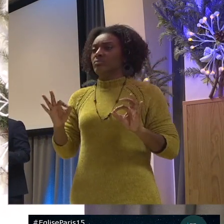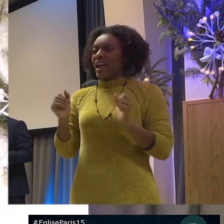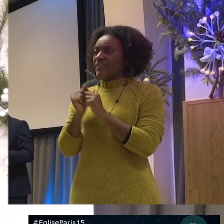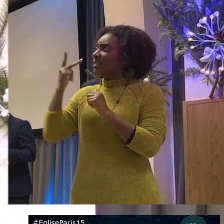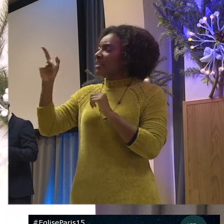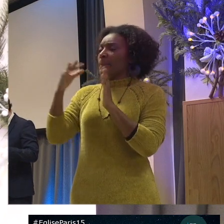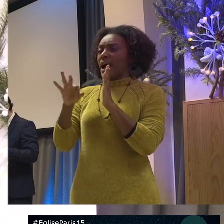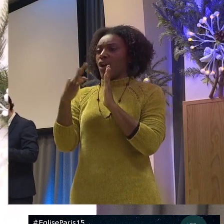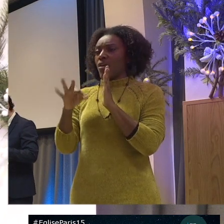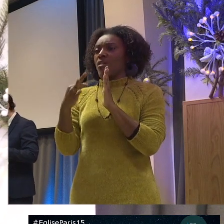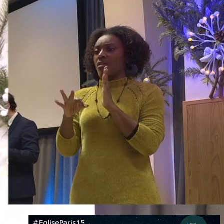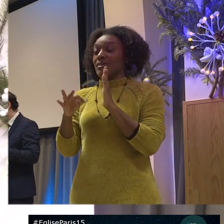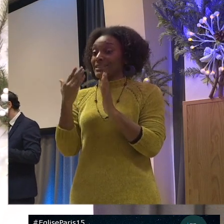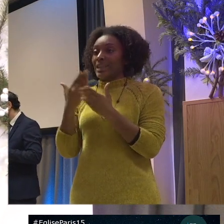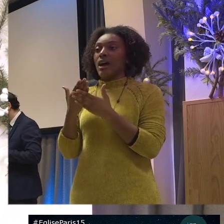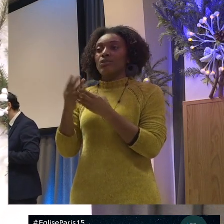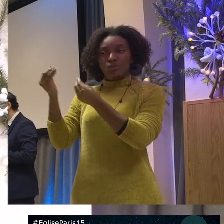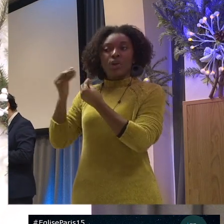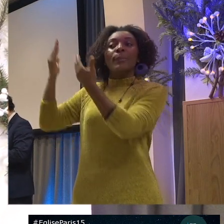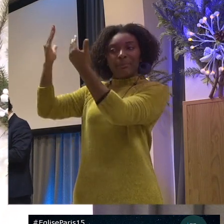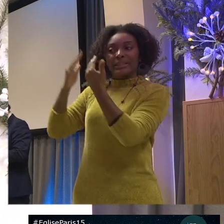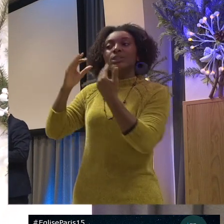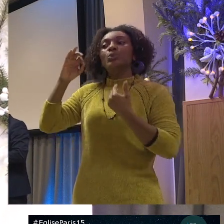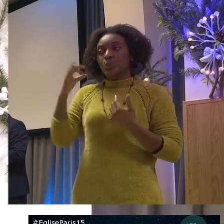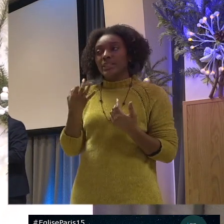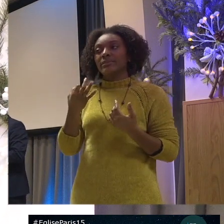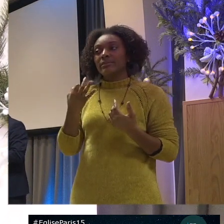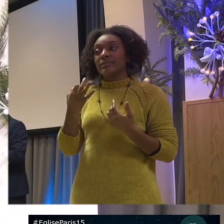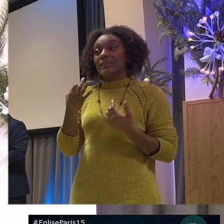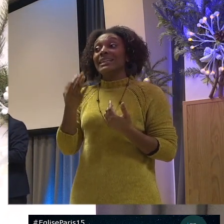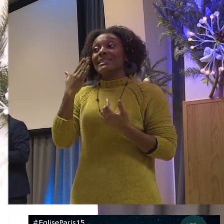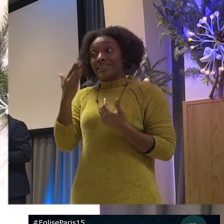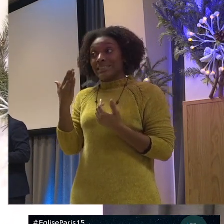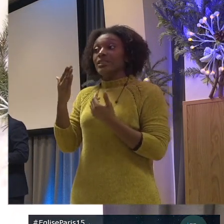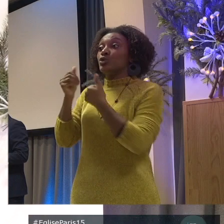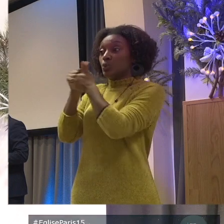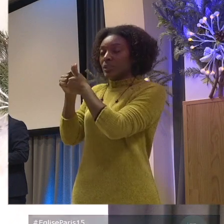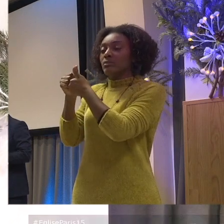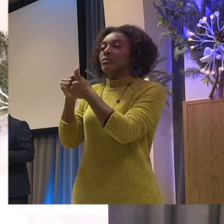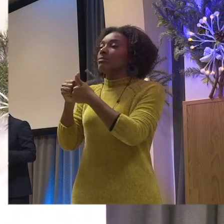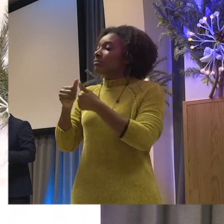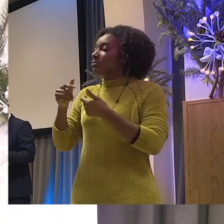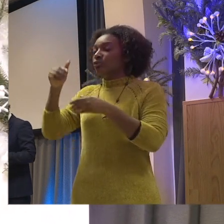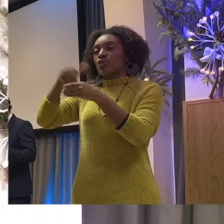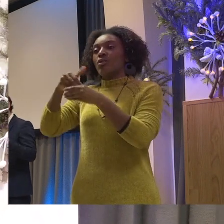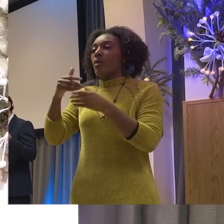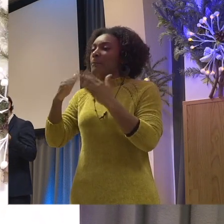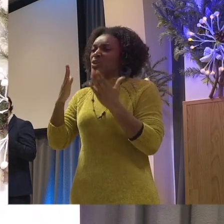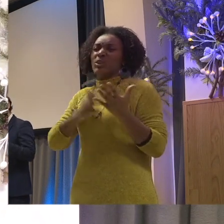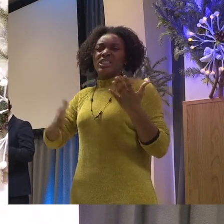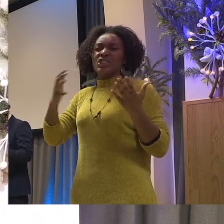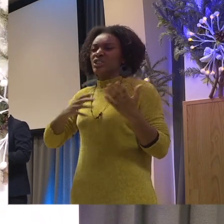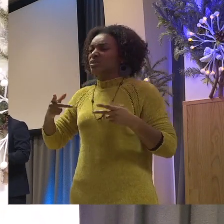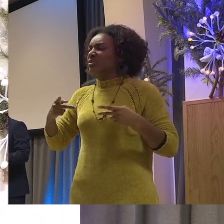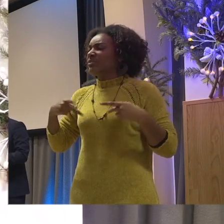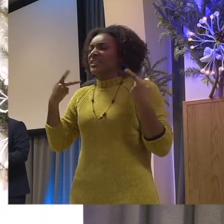c'est à cette condition que nous serons bénis et c'est à cette condition que nous aurons la vie dans nos maisons, Jésus. Amen.